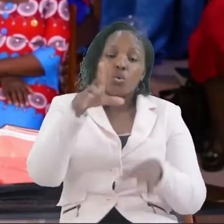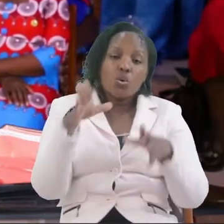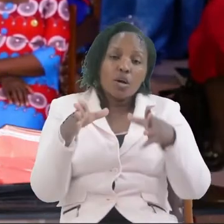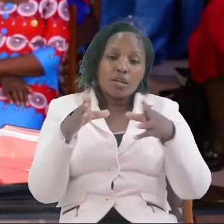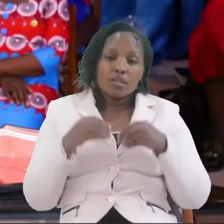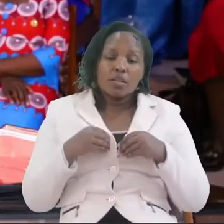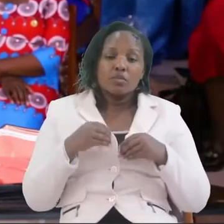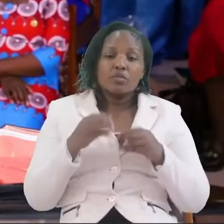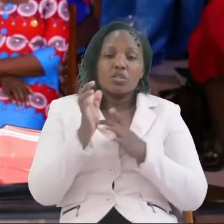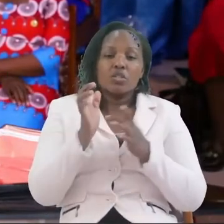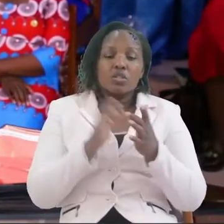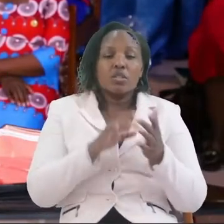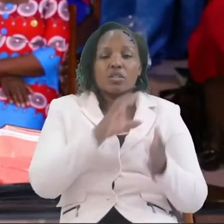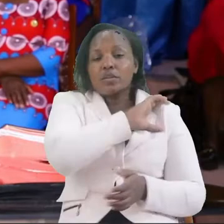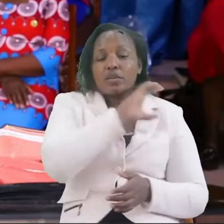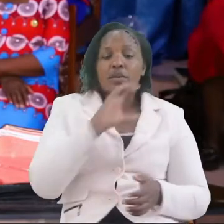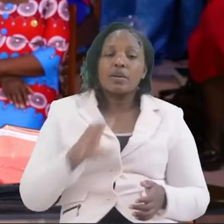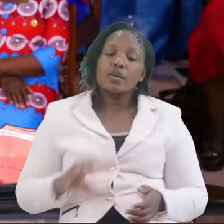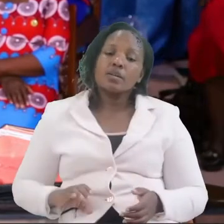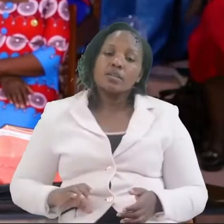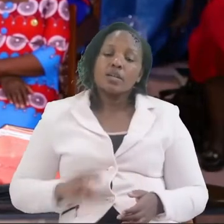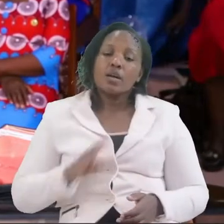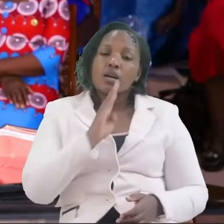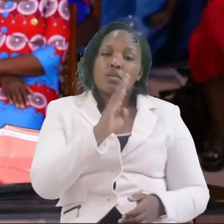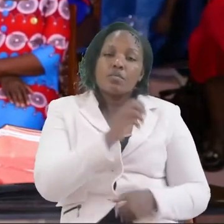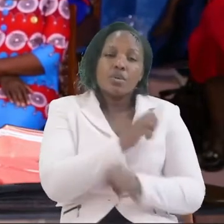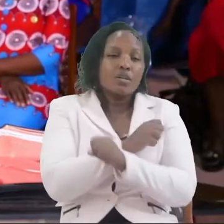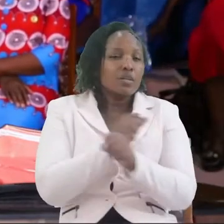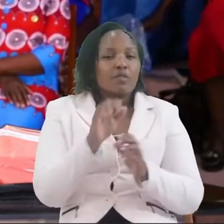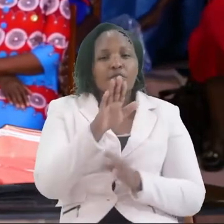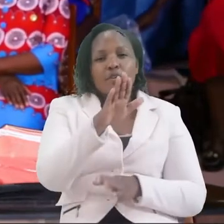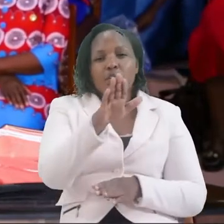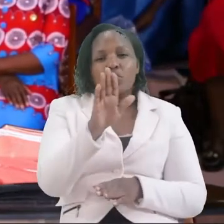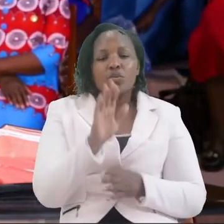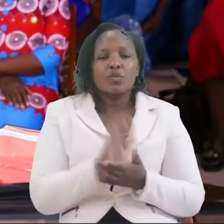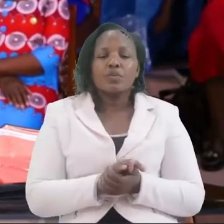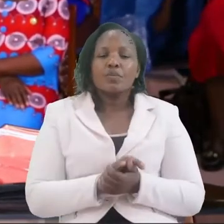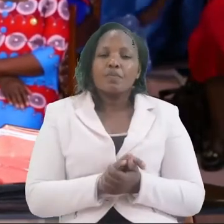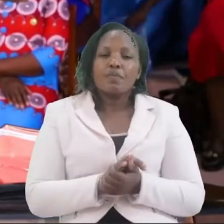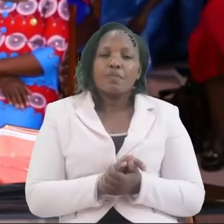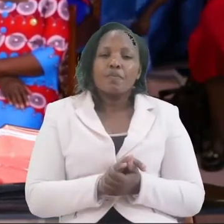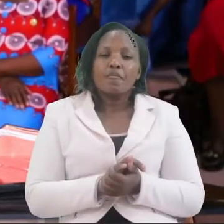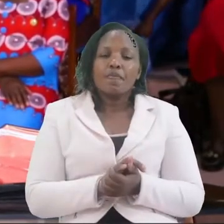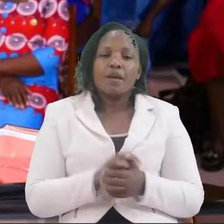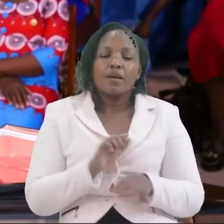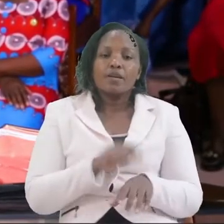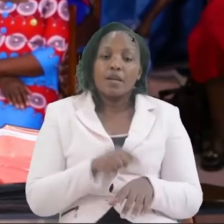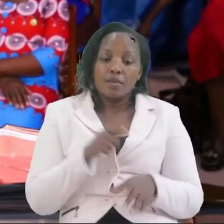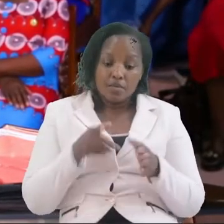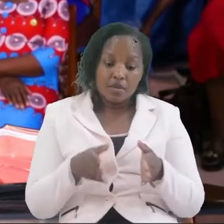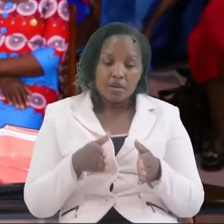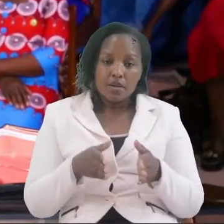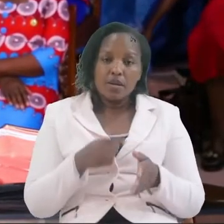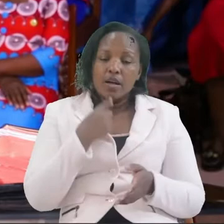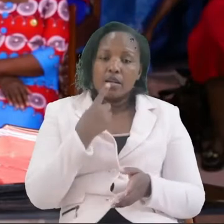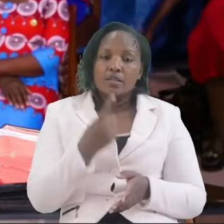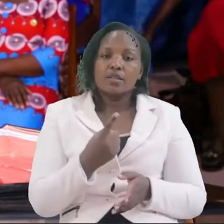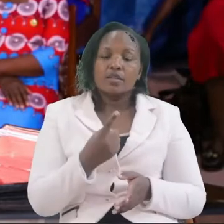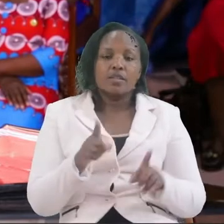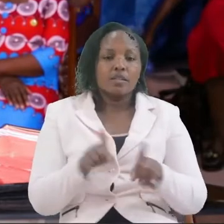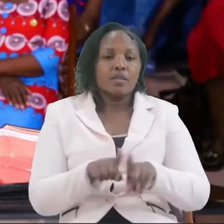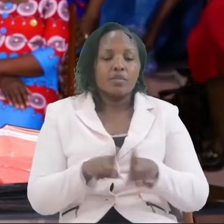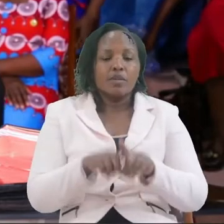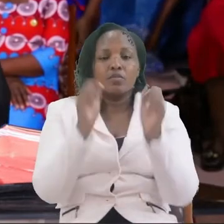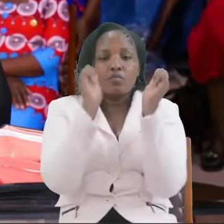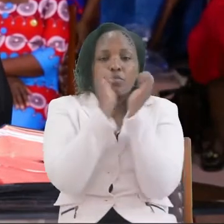tumempokea Bwana wetu Yesu Kristo awe mkombozi wa maisha yetu. Na tukifika hapo ndiye tutasema kama vile